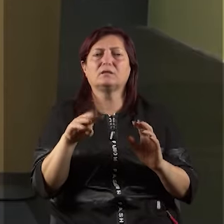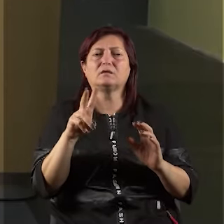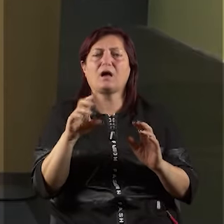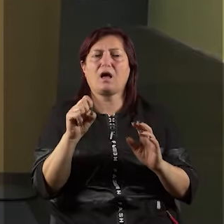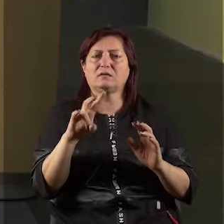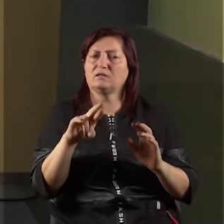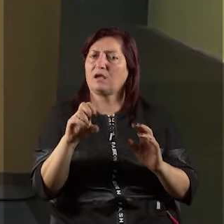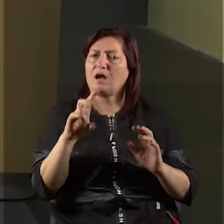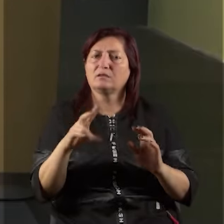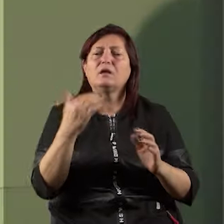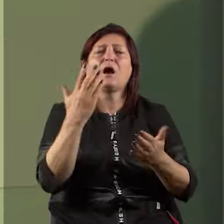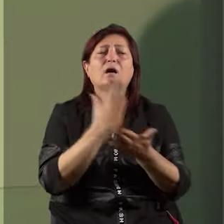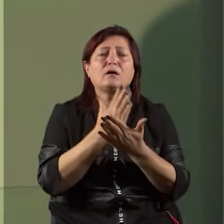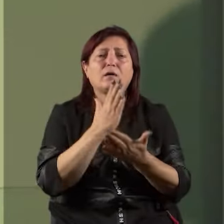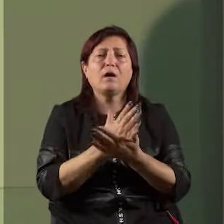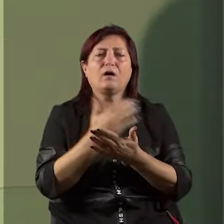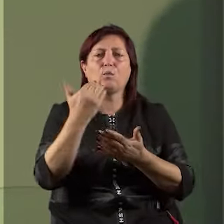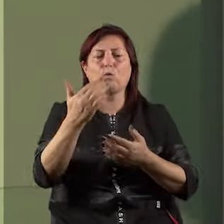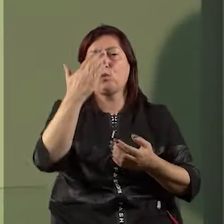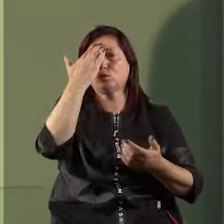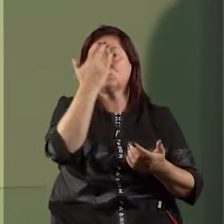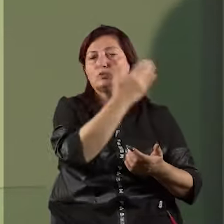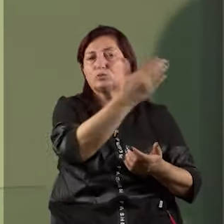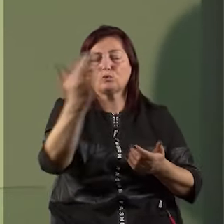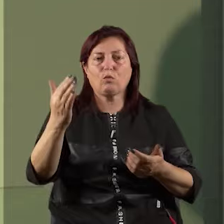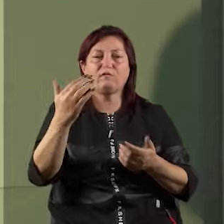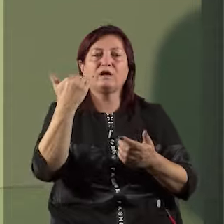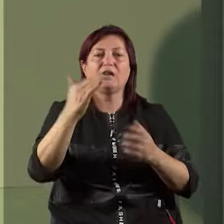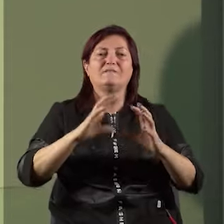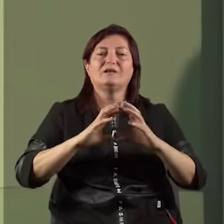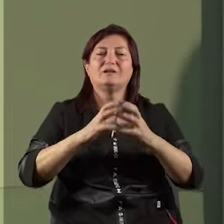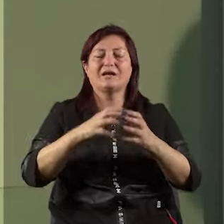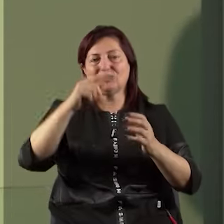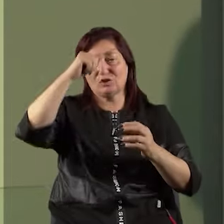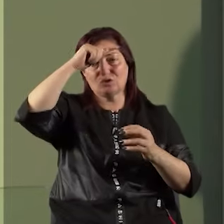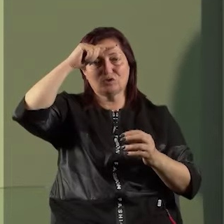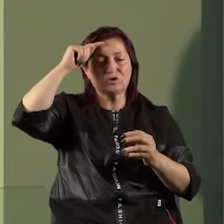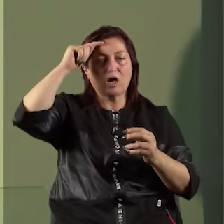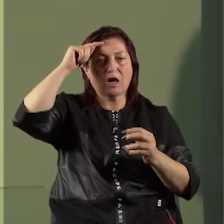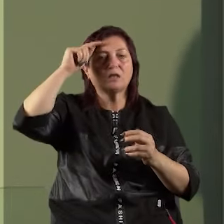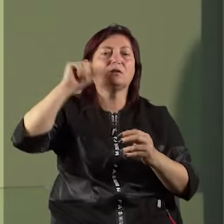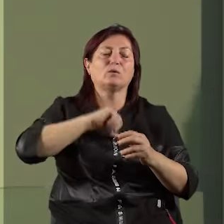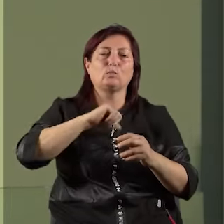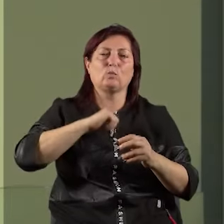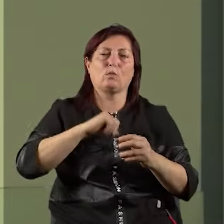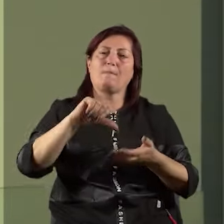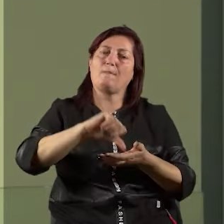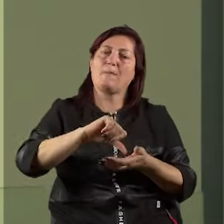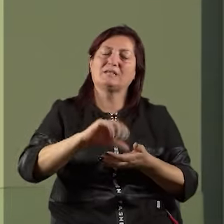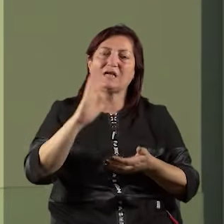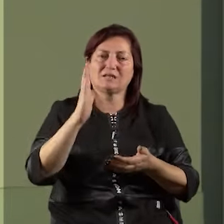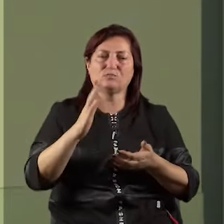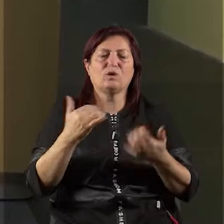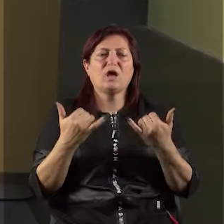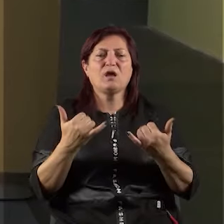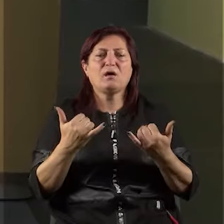այդ արտարվեստային, հա, այդ ժողովրդի եւ երկրի ճակատագրին մասնակից լինելու ինչ որ մի բան։ Այսօր ինչ է